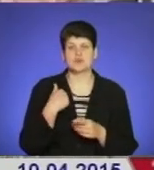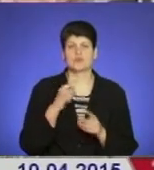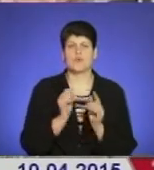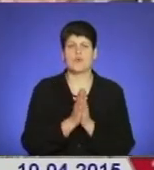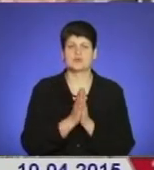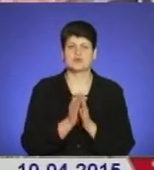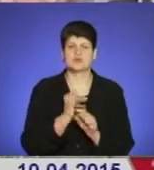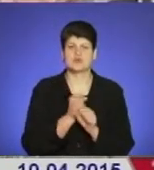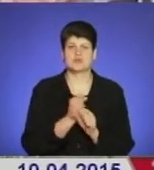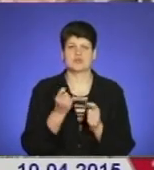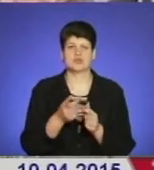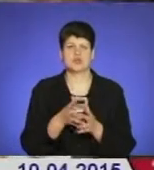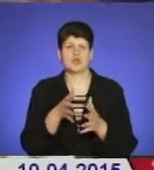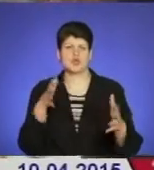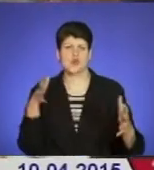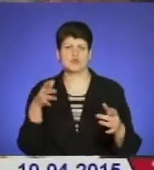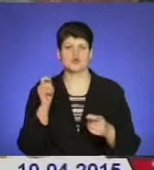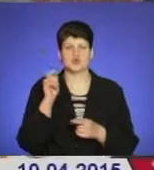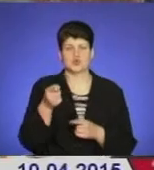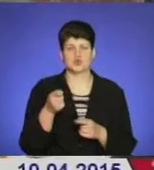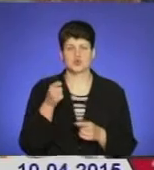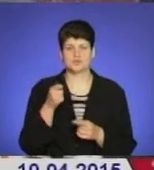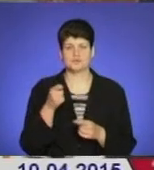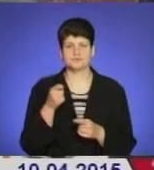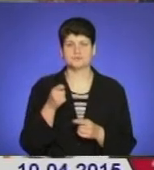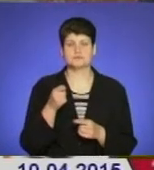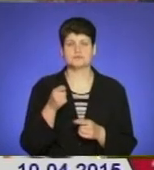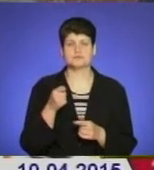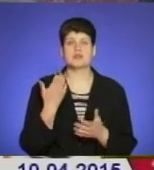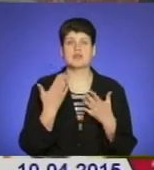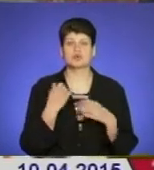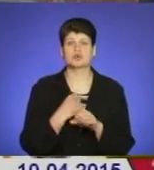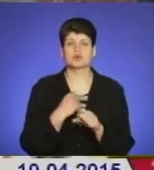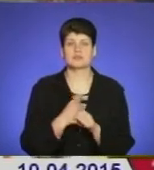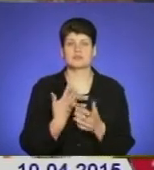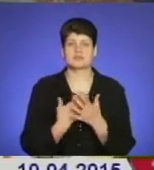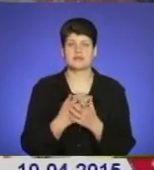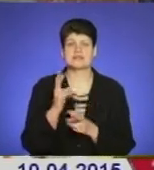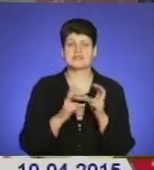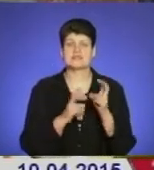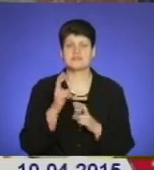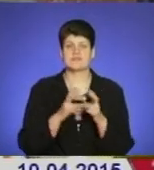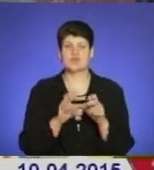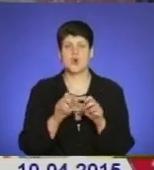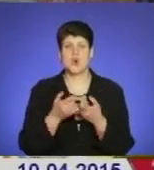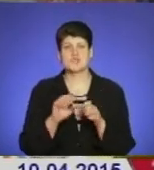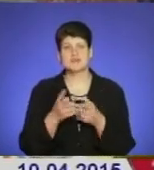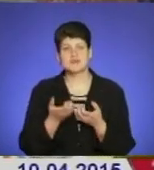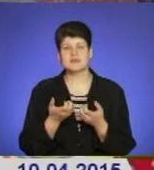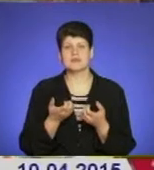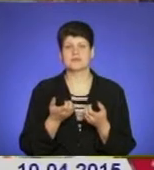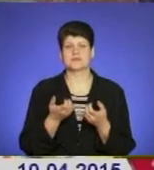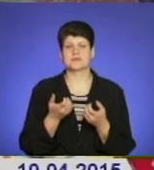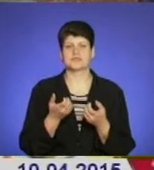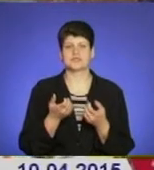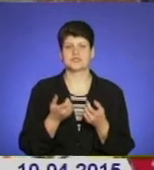зробити трохи довшу ручку. Якщо робити ну, там заводські розкладні